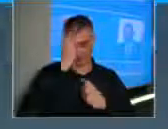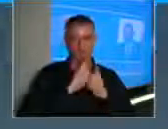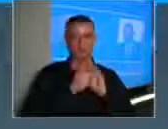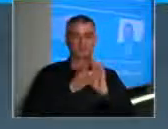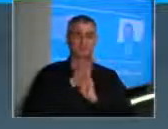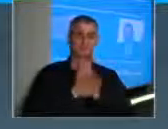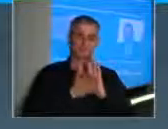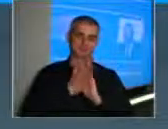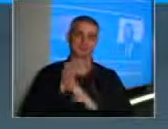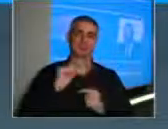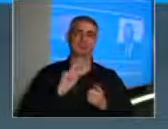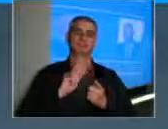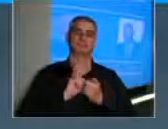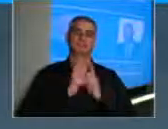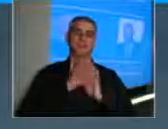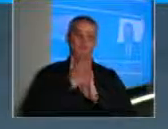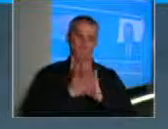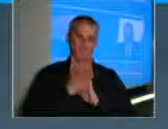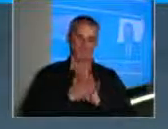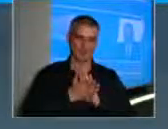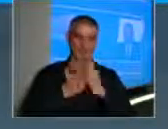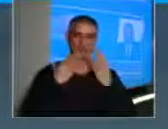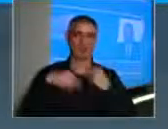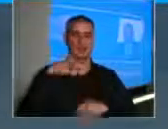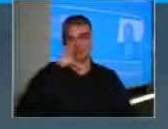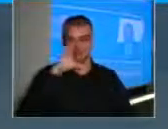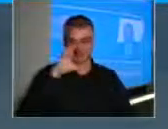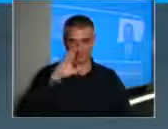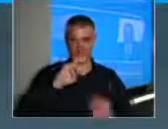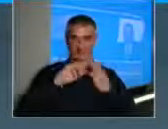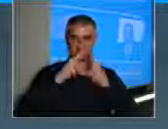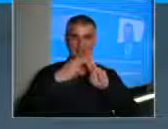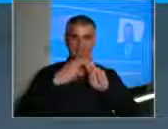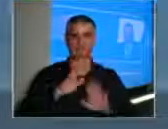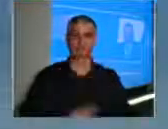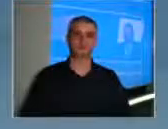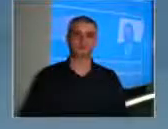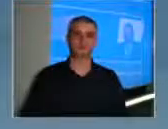בוסידון על התרגום לשפת הסימנים. תודה לכם על הצפייה, להתראות.